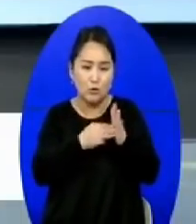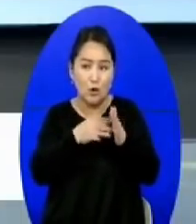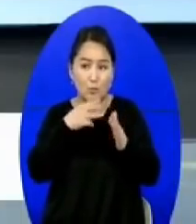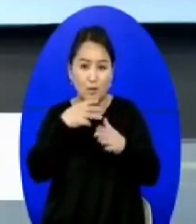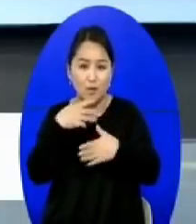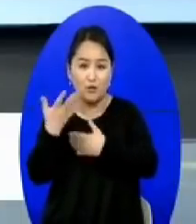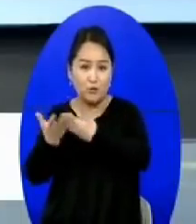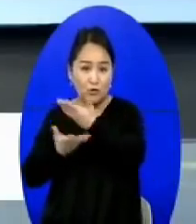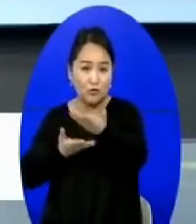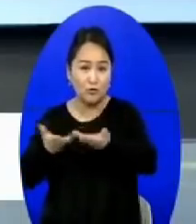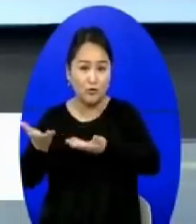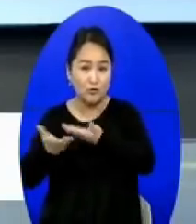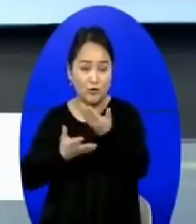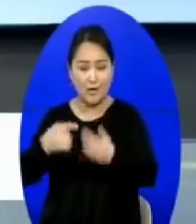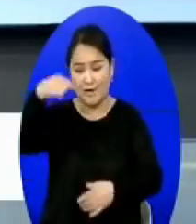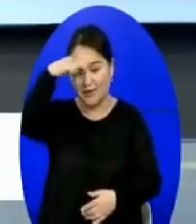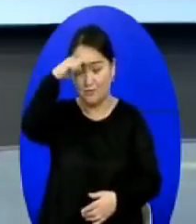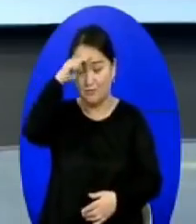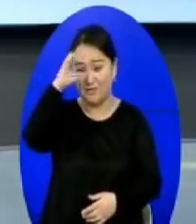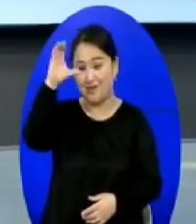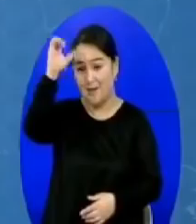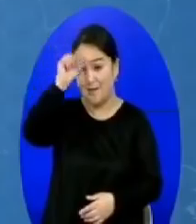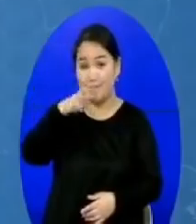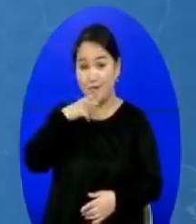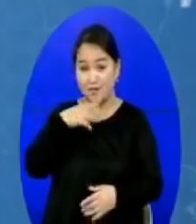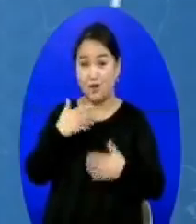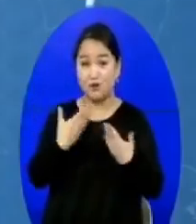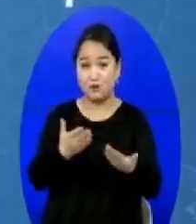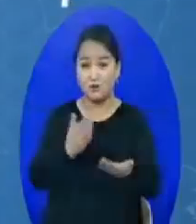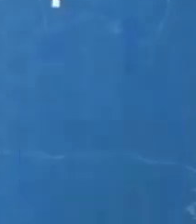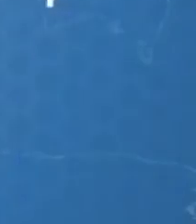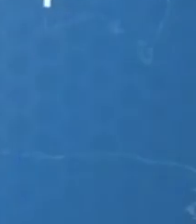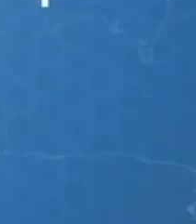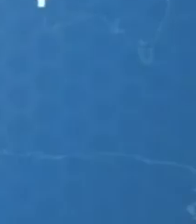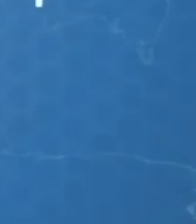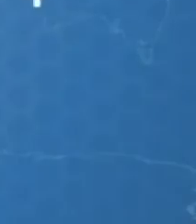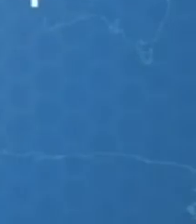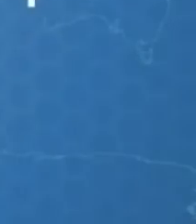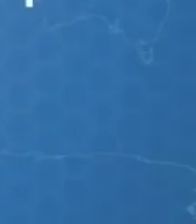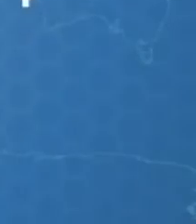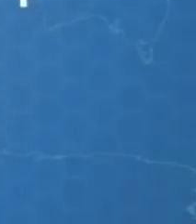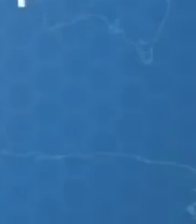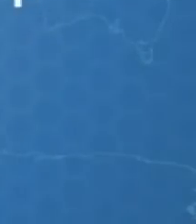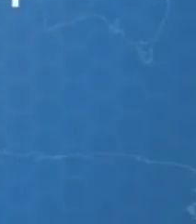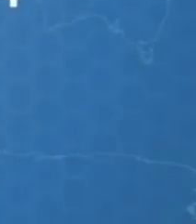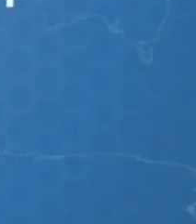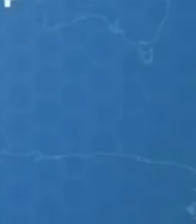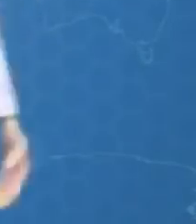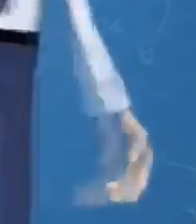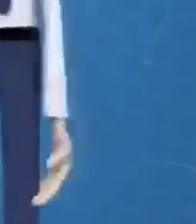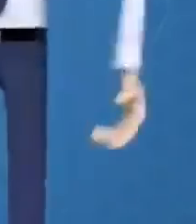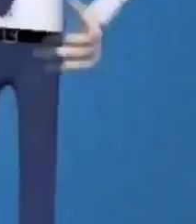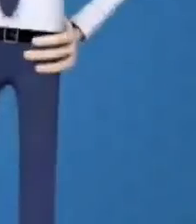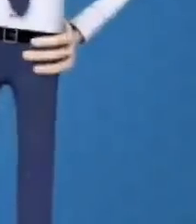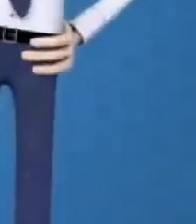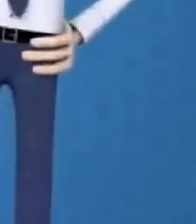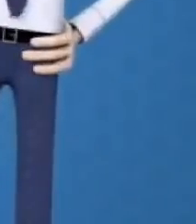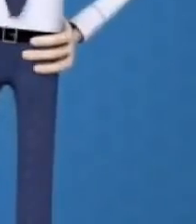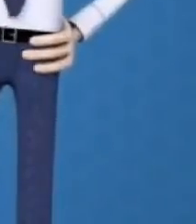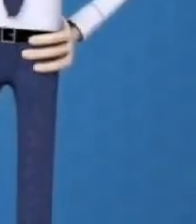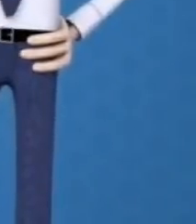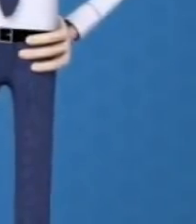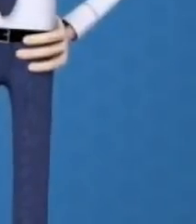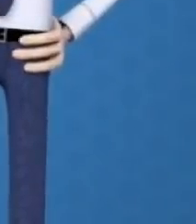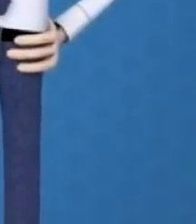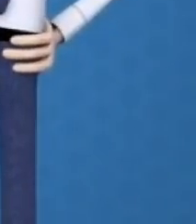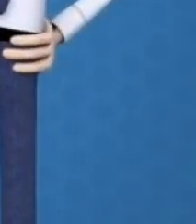гэж эрүүл мэндийн яамнаас манай мэдээллээ. Албан амны ажиллаар хилийн чандад зорчиход ирсэн бол иргэнийхээ үүргийг заавал биелүүлж,